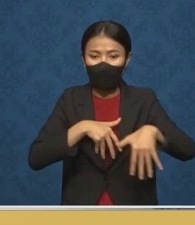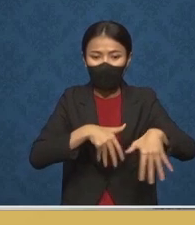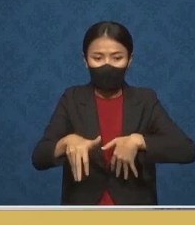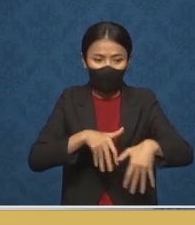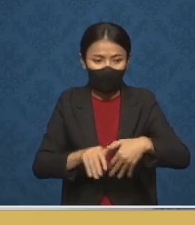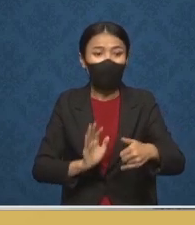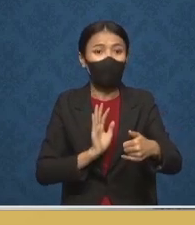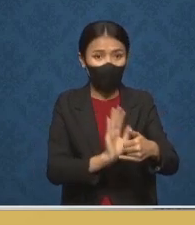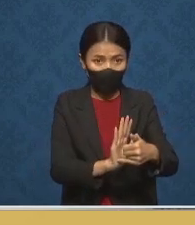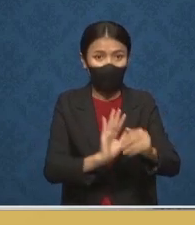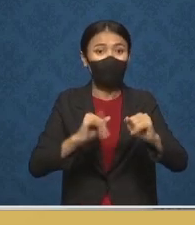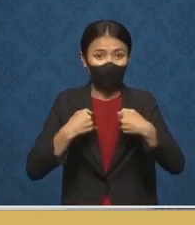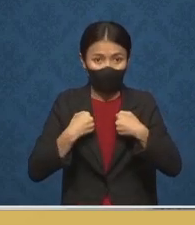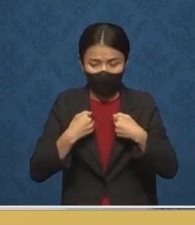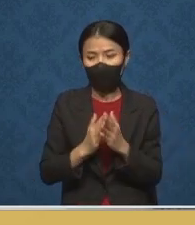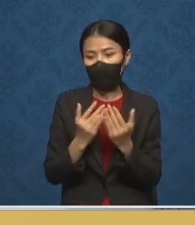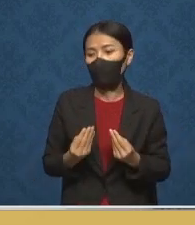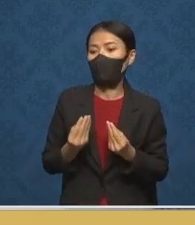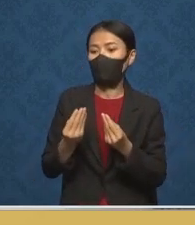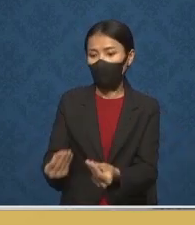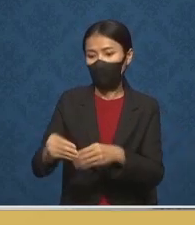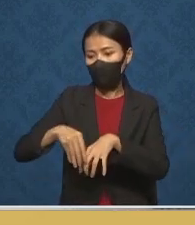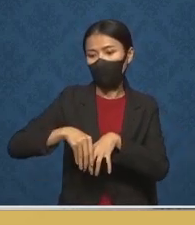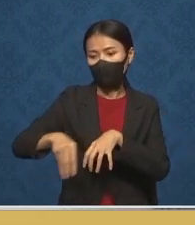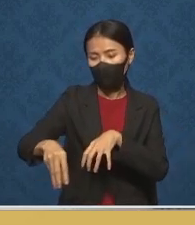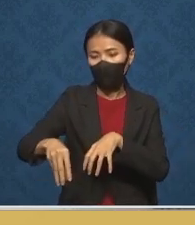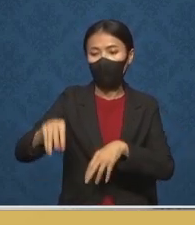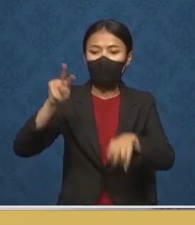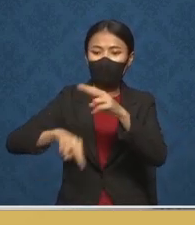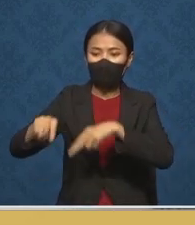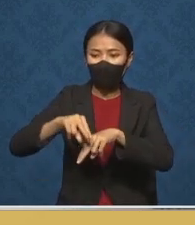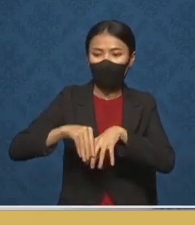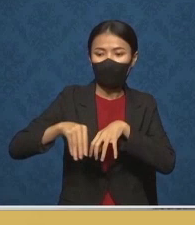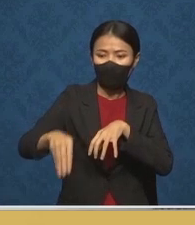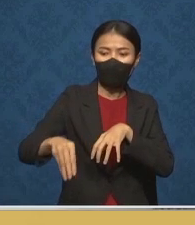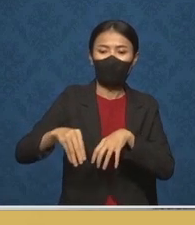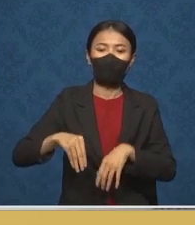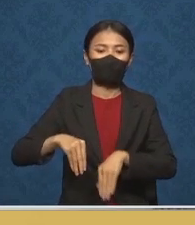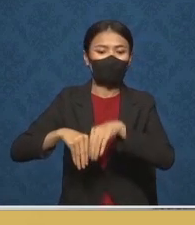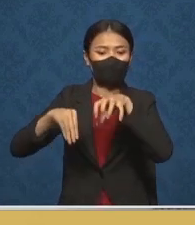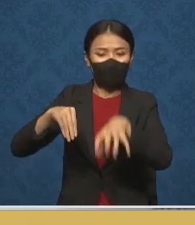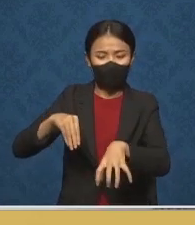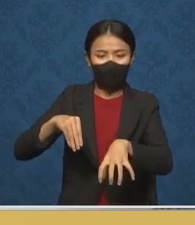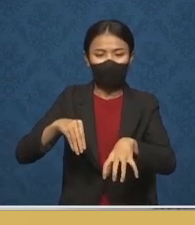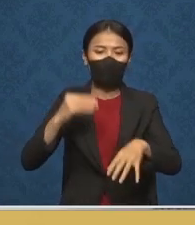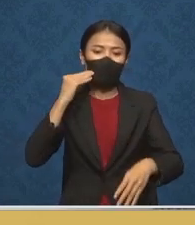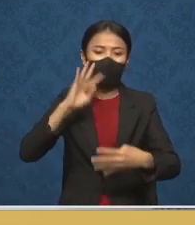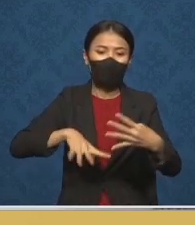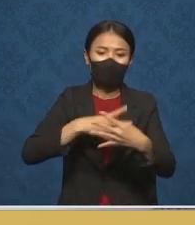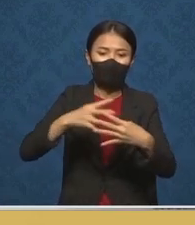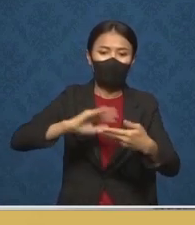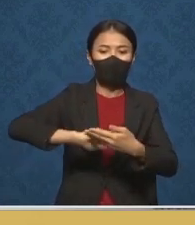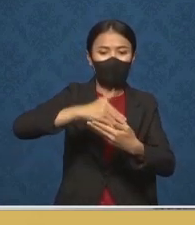อบให้กรมการปกครองหรือสำนักงานทะเบียนราษฎรเป็นผู้ดูแลซึ่งก็น่าน้อยเนื้อต่ำใจ